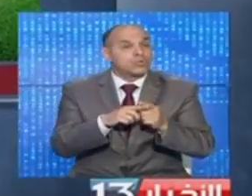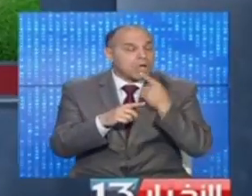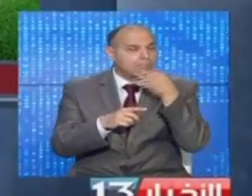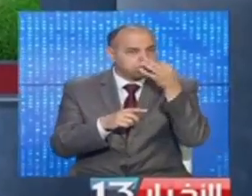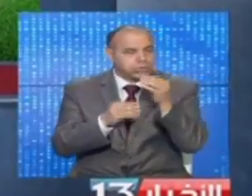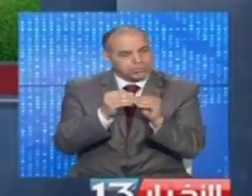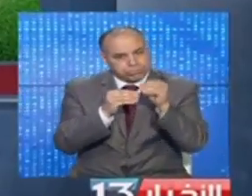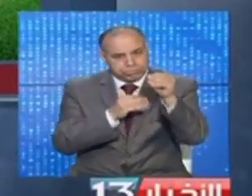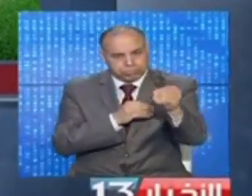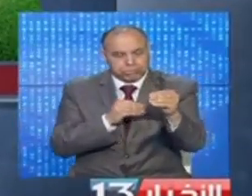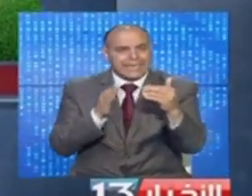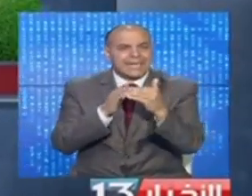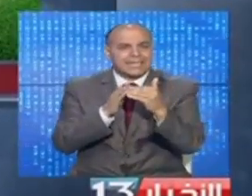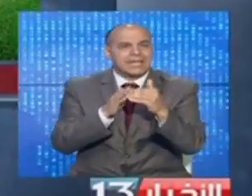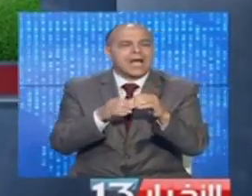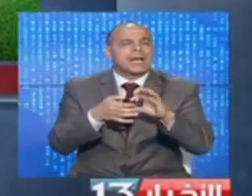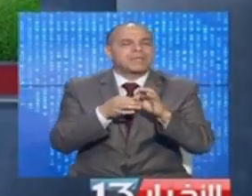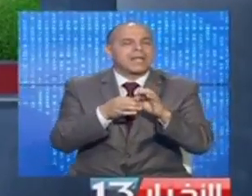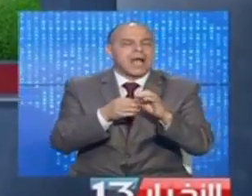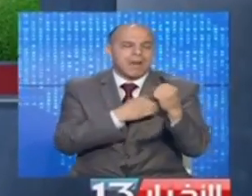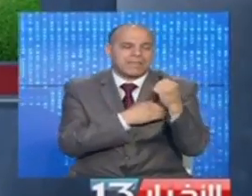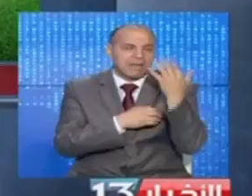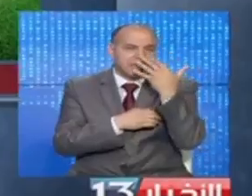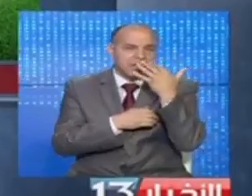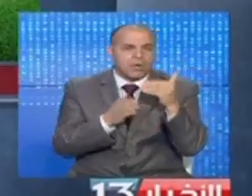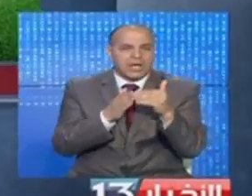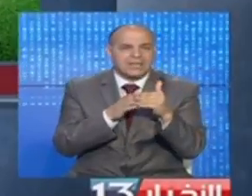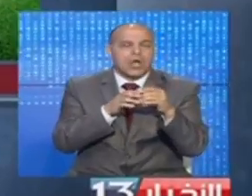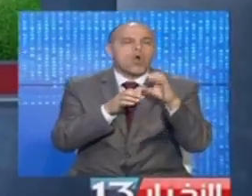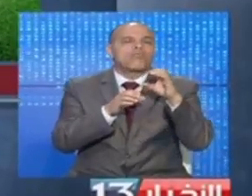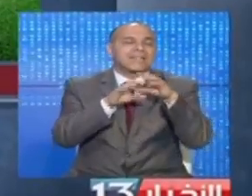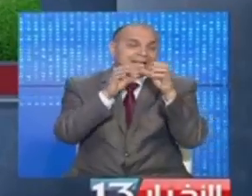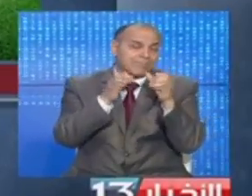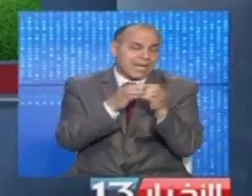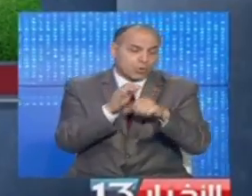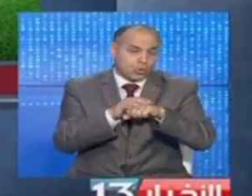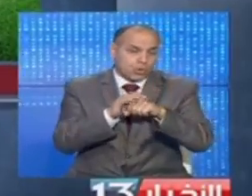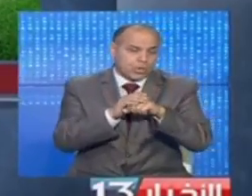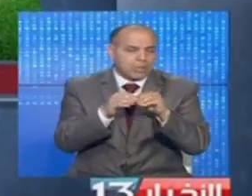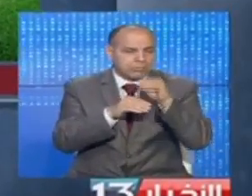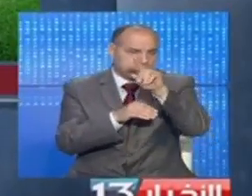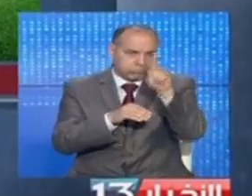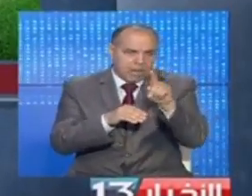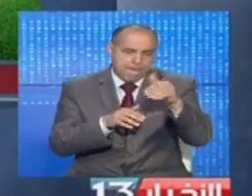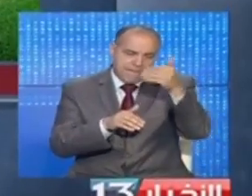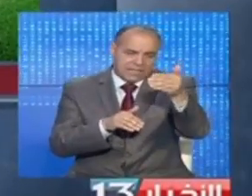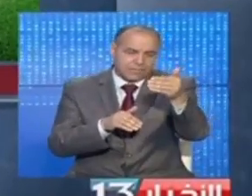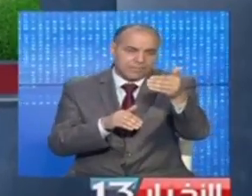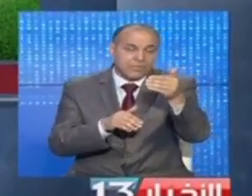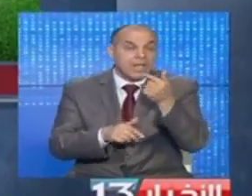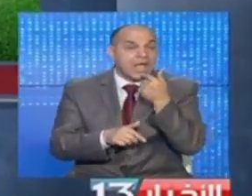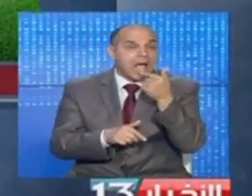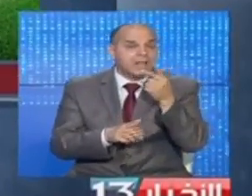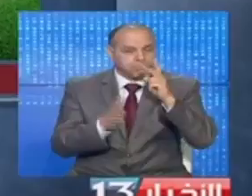تقرر تأجيل نهائي رابطة أبطال إفريقيا ونهائي كأس الكونفدرالية إلى أجل غير مسمى.